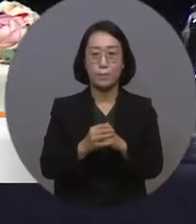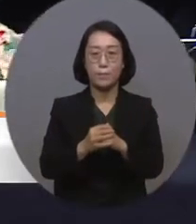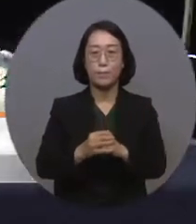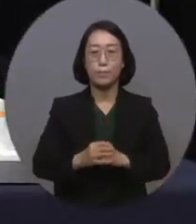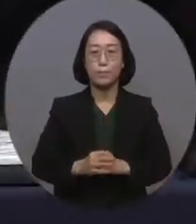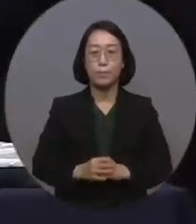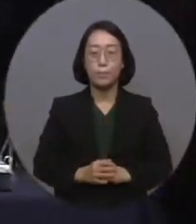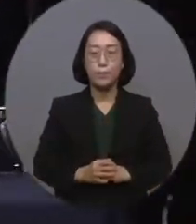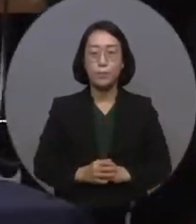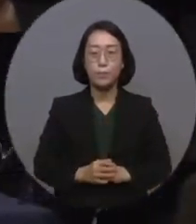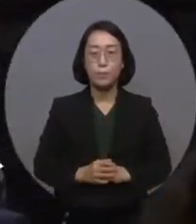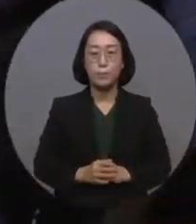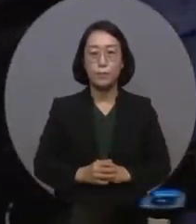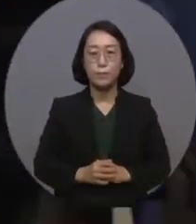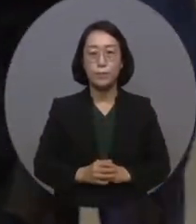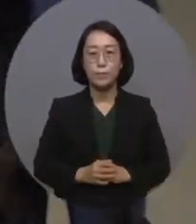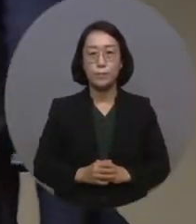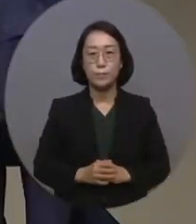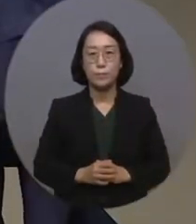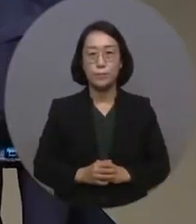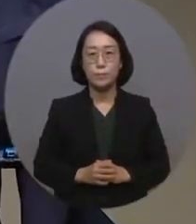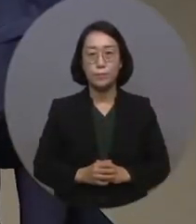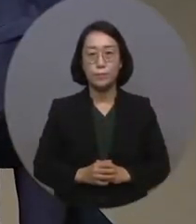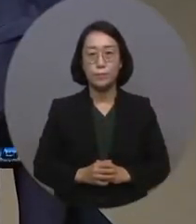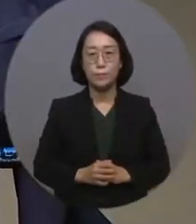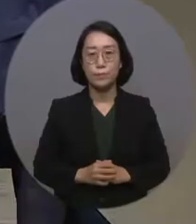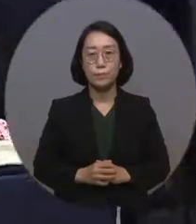뉴스 박순용입니다.